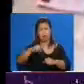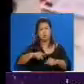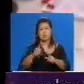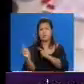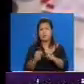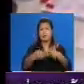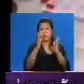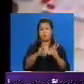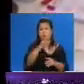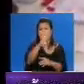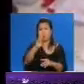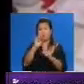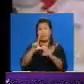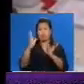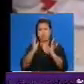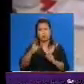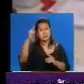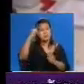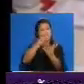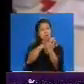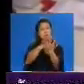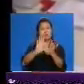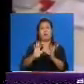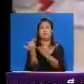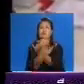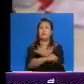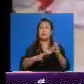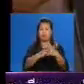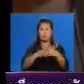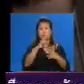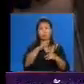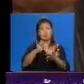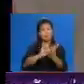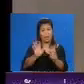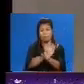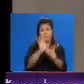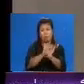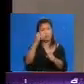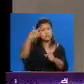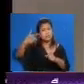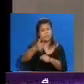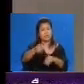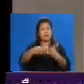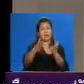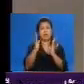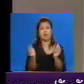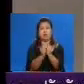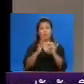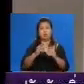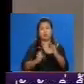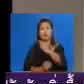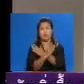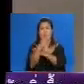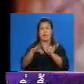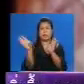ล้านคน หรอประมาณครึงหนึงของประเทศแต่ถ้ามีวัซีไม่พอก็ควรฉีดให้เฉพาะกล่มที่มีความเสี่ยงสูงในการ